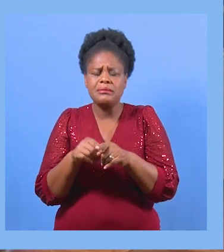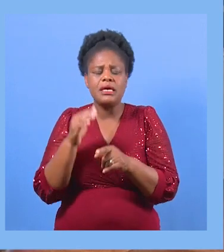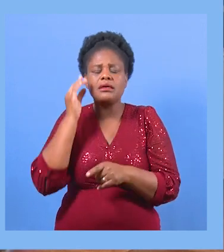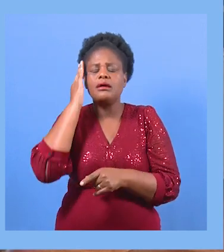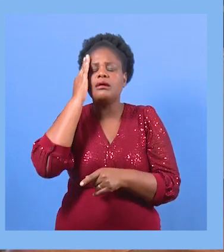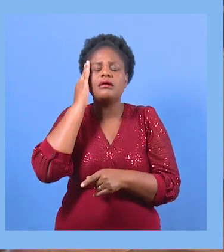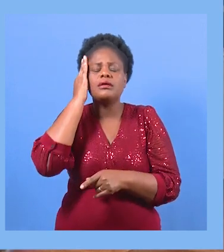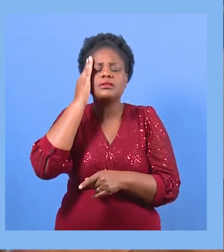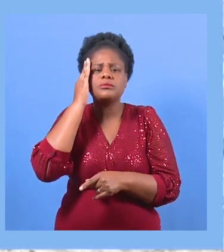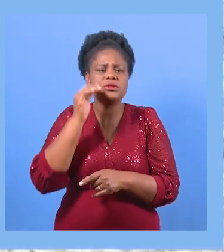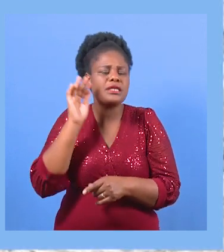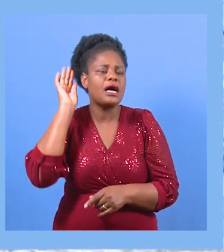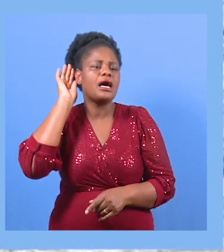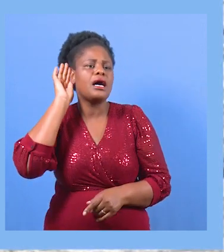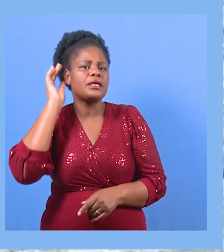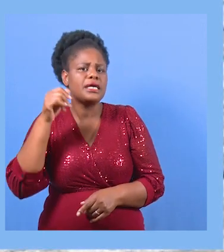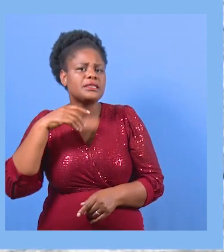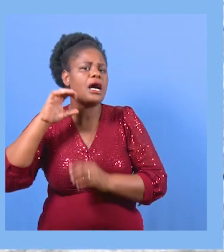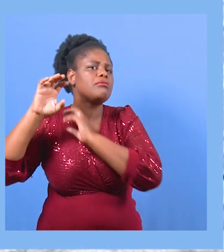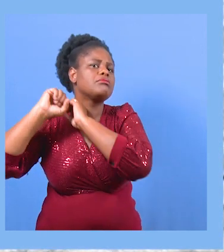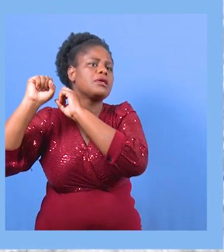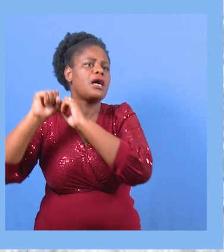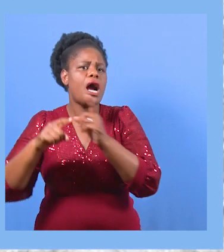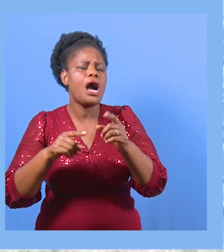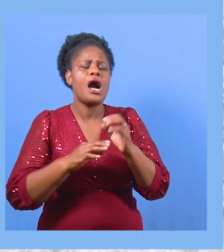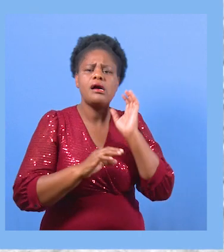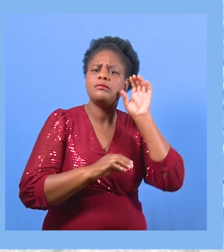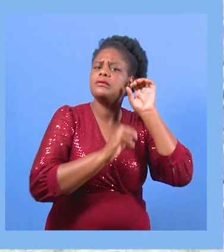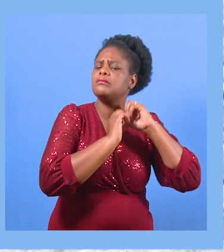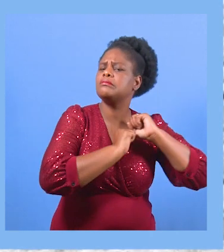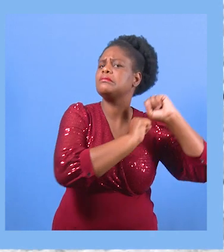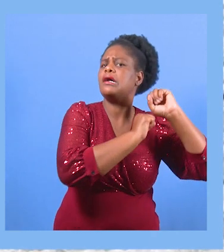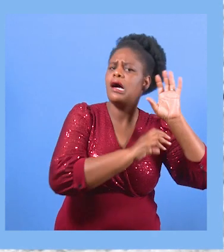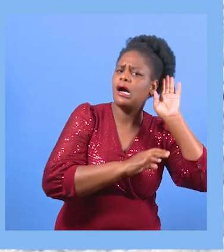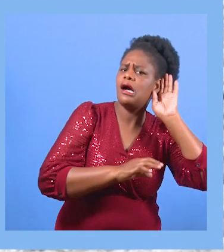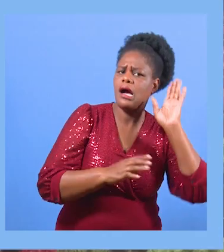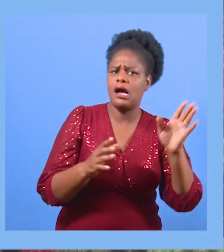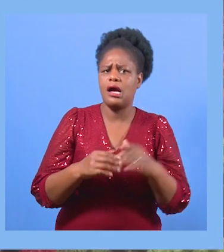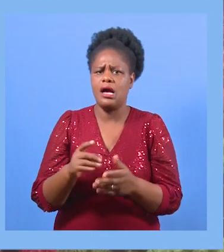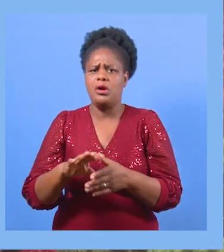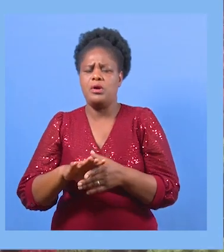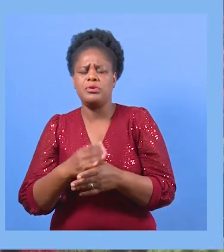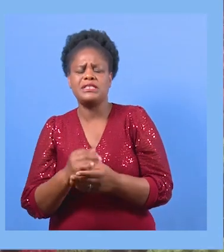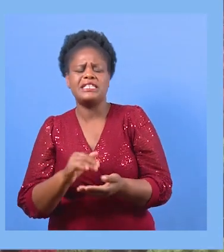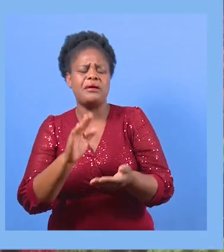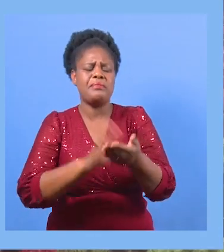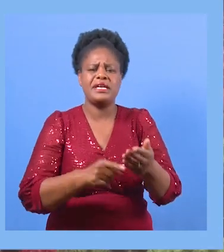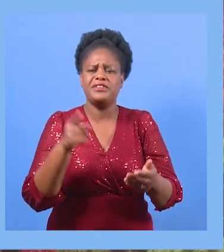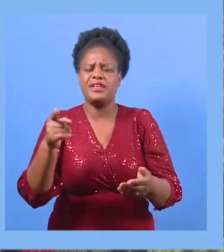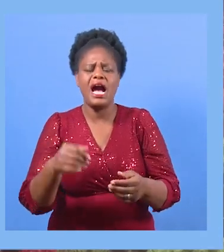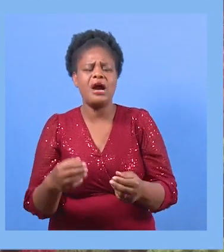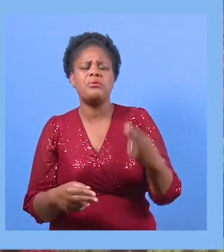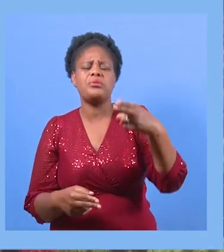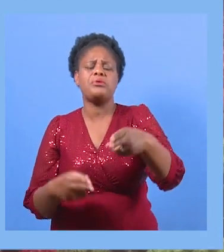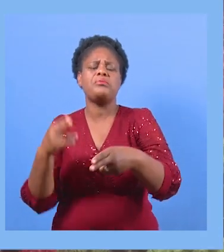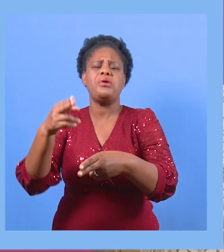kuti hanzi ningi nhasi azviuraya nokuti akadyiwa, ningi azozviuraya nekuti anga azotenga zvakati, vabva vazourayana.